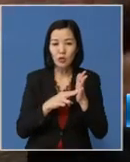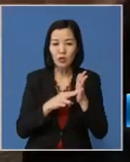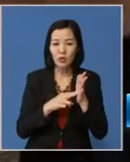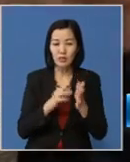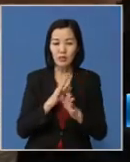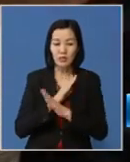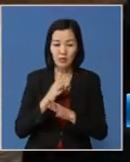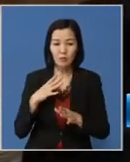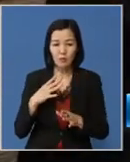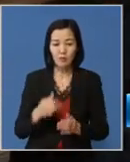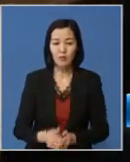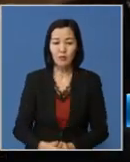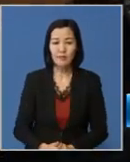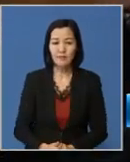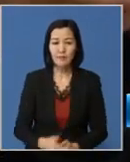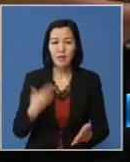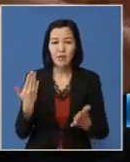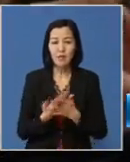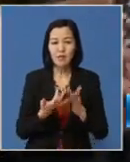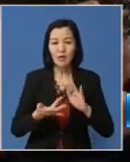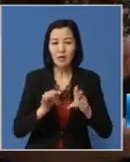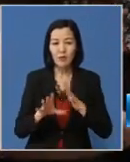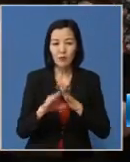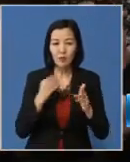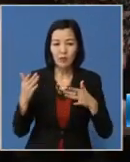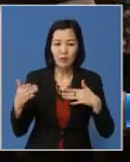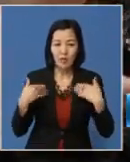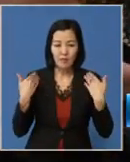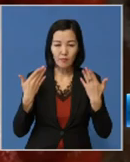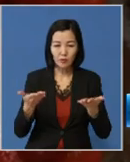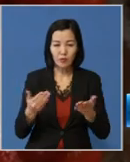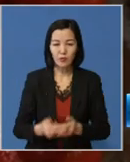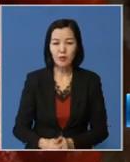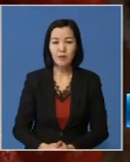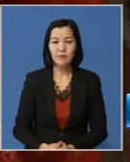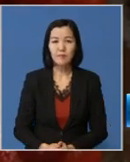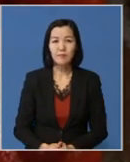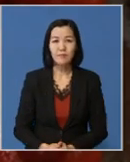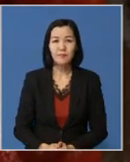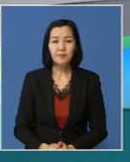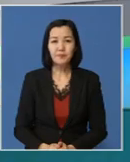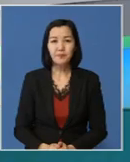өмірден озған еді. Топтаманы ғаламтор ақпараттармен дайындаған Амина Құдайберген, Жетісу арнасы.